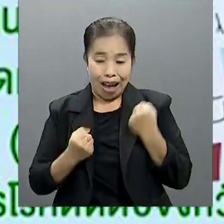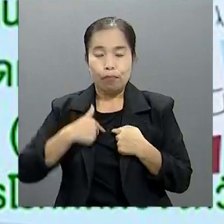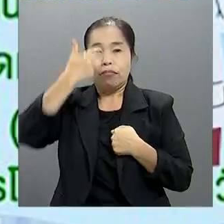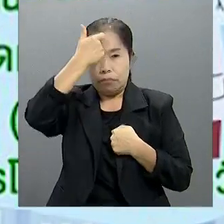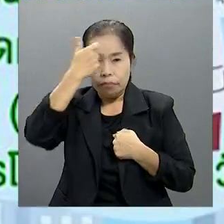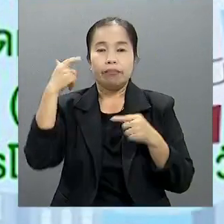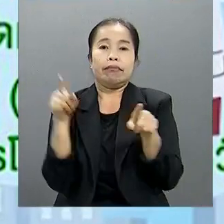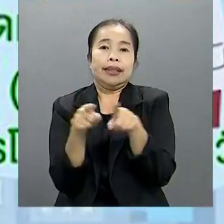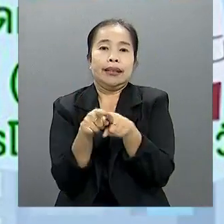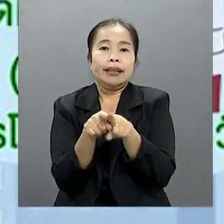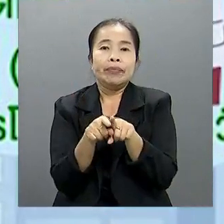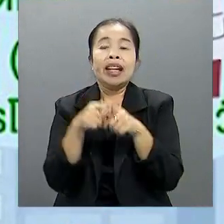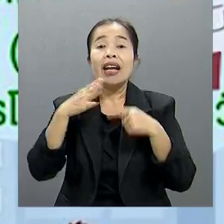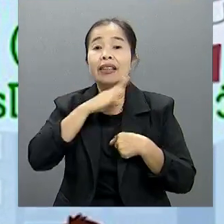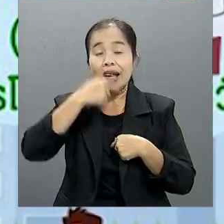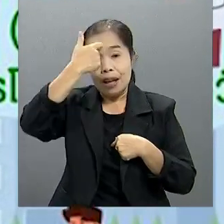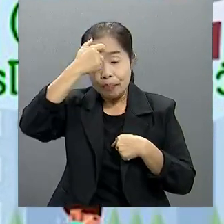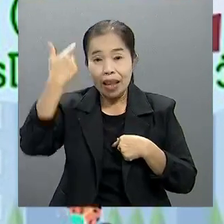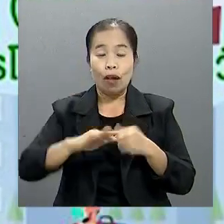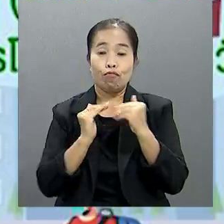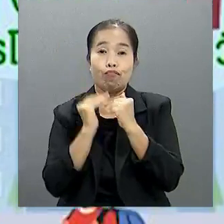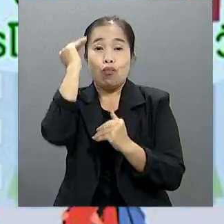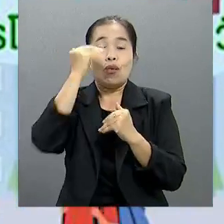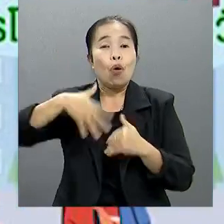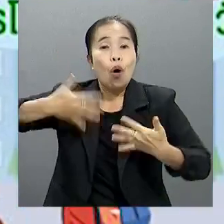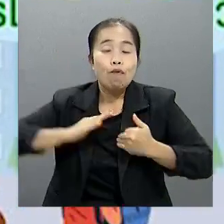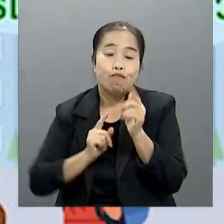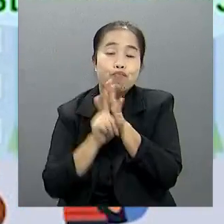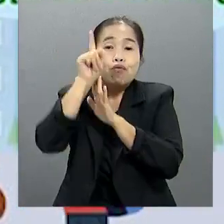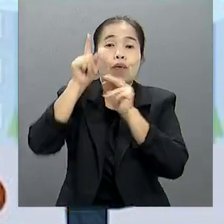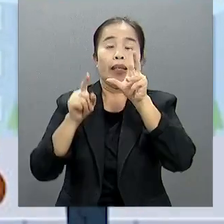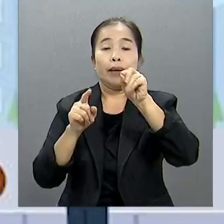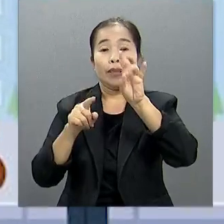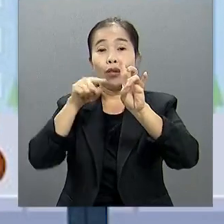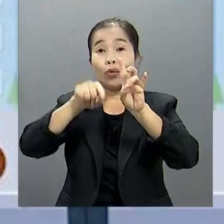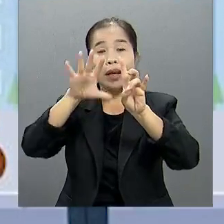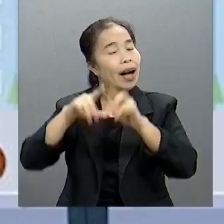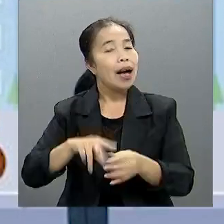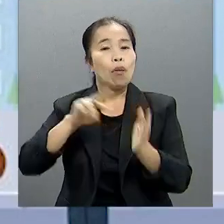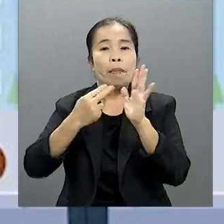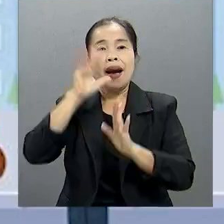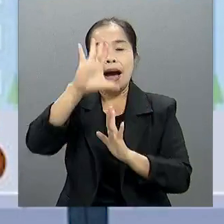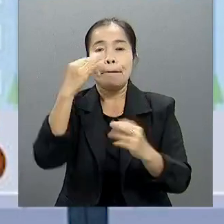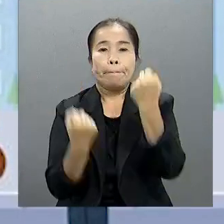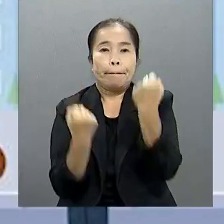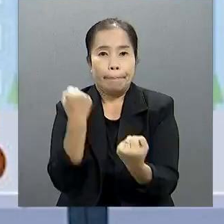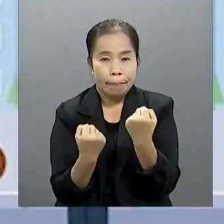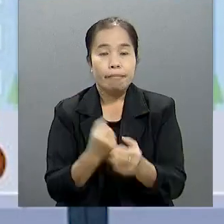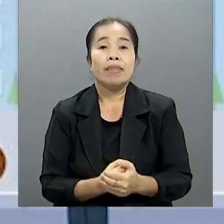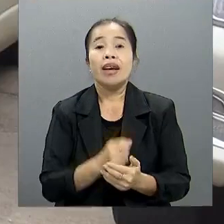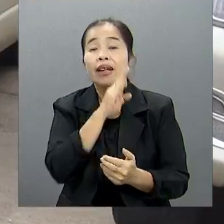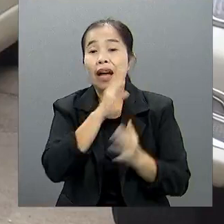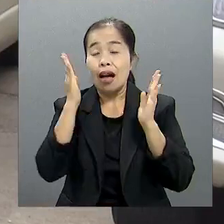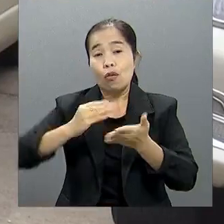ร่างกาย yours ang ว่า 37.5 องฝา Celsius ห้ามหับรถรบท่งโดยเด็คาด และหากพ่อว่านักเรีนในรถ